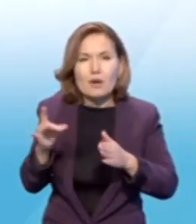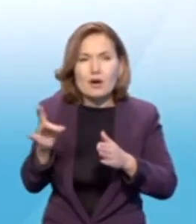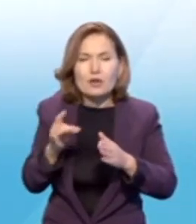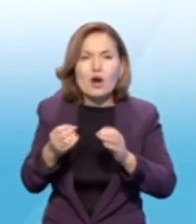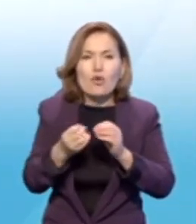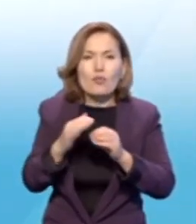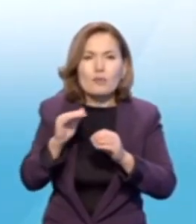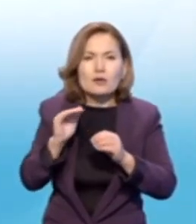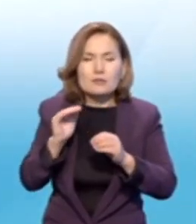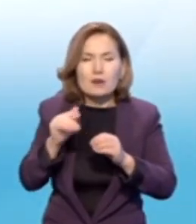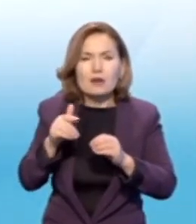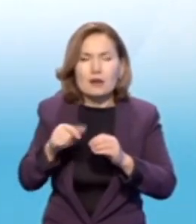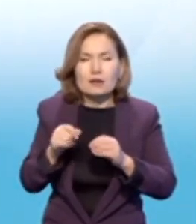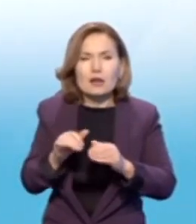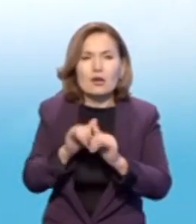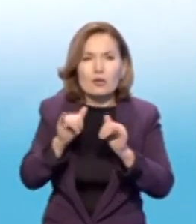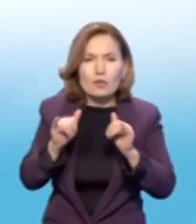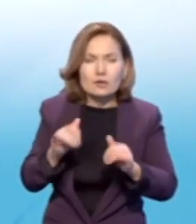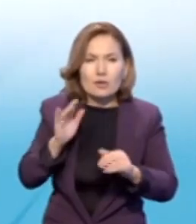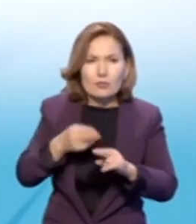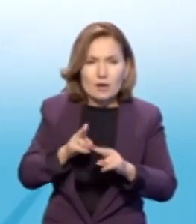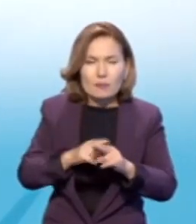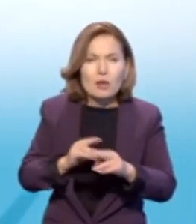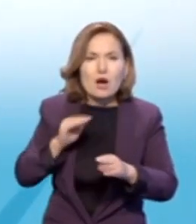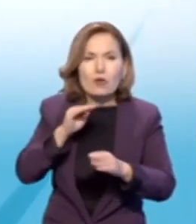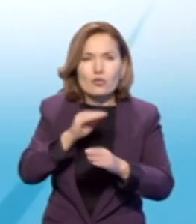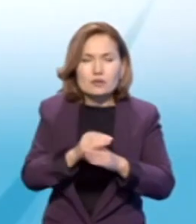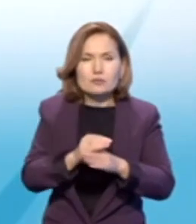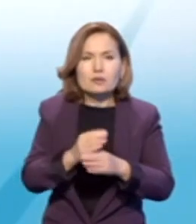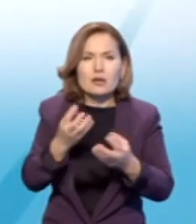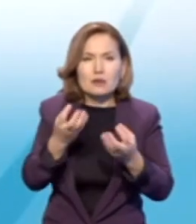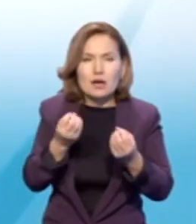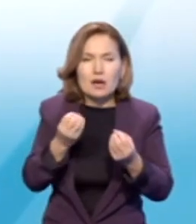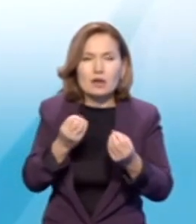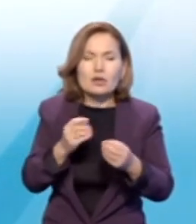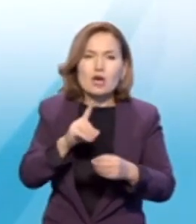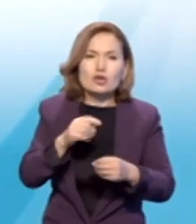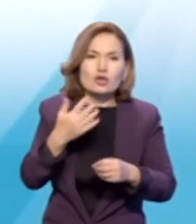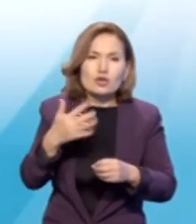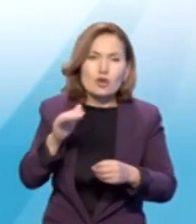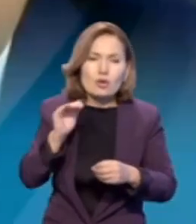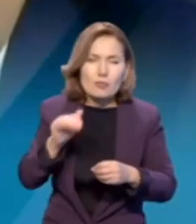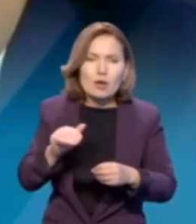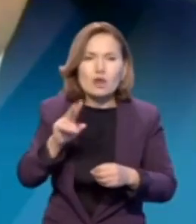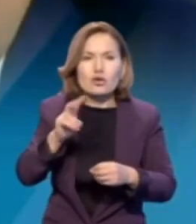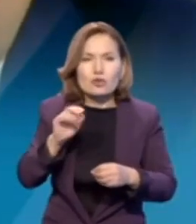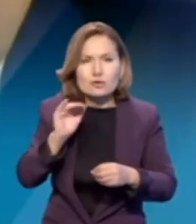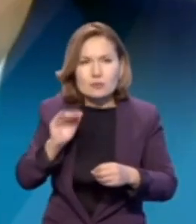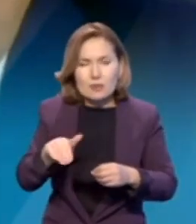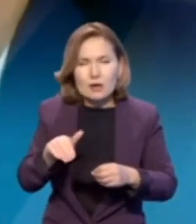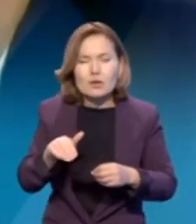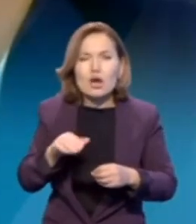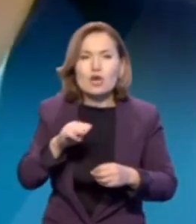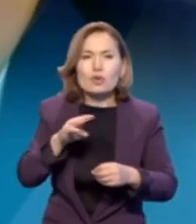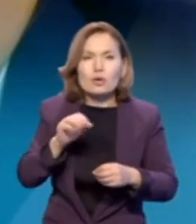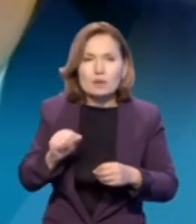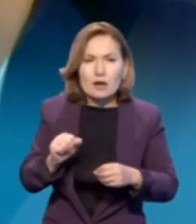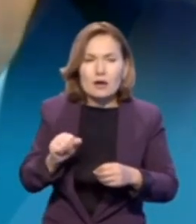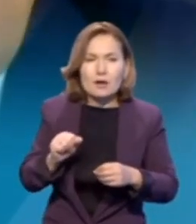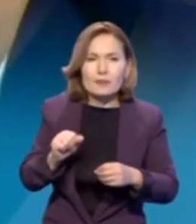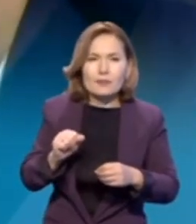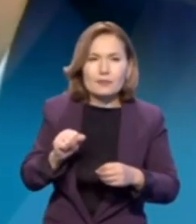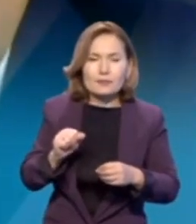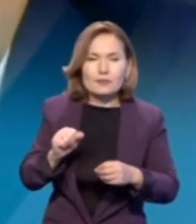мың гектарға дейін көбейтеміз. Бұл әрине қосымша тағы да бір 150 мың, 200 мың тонна